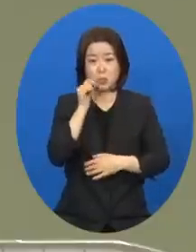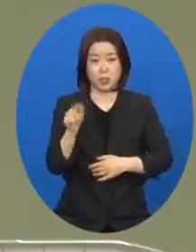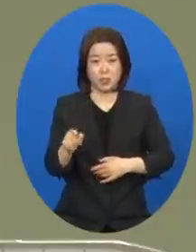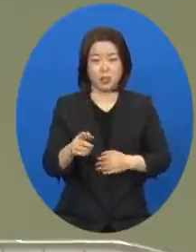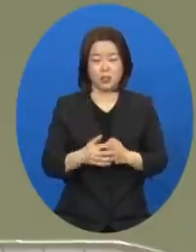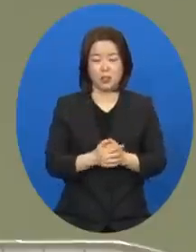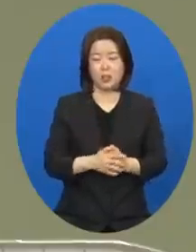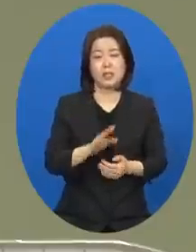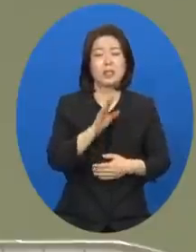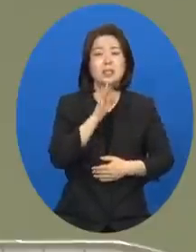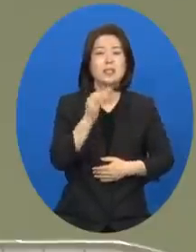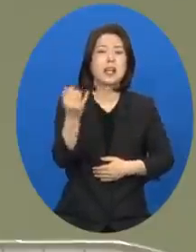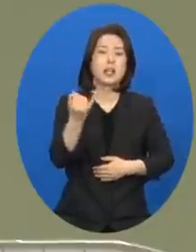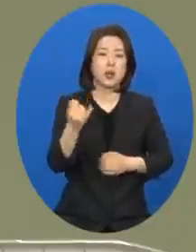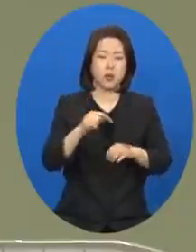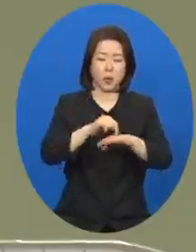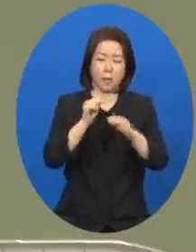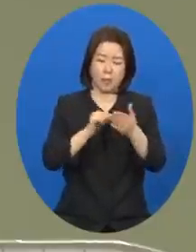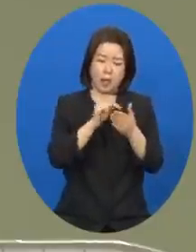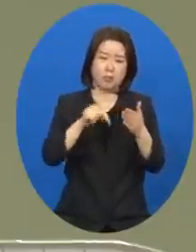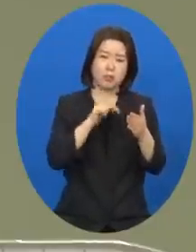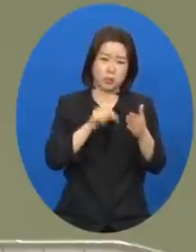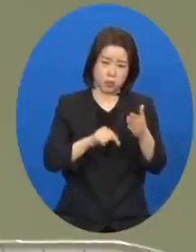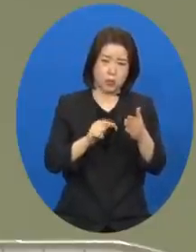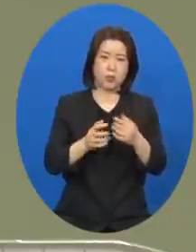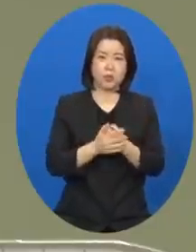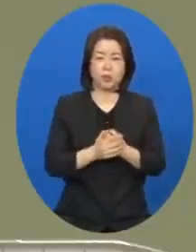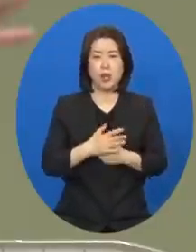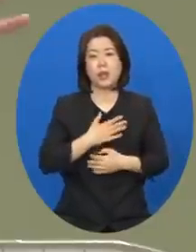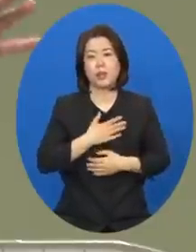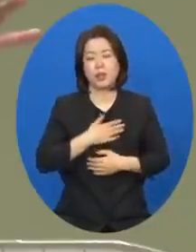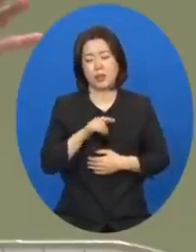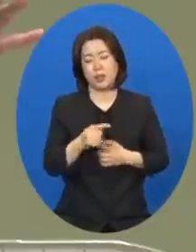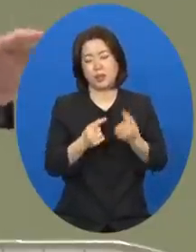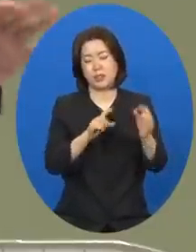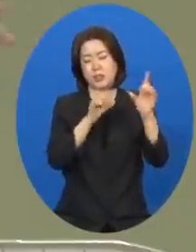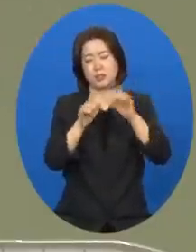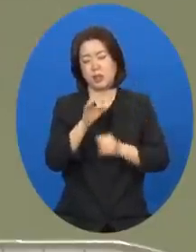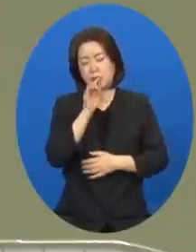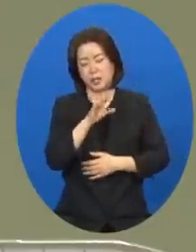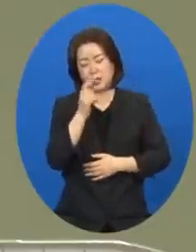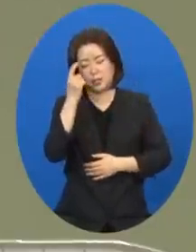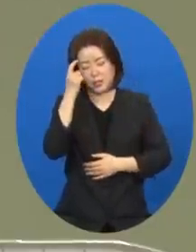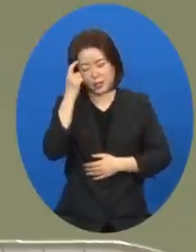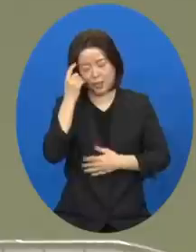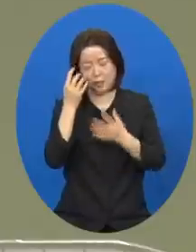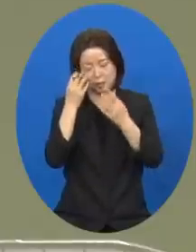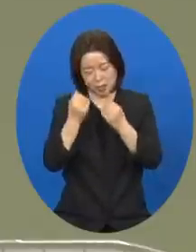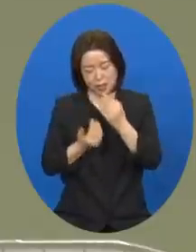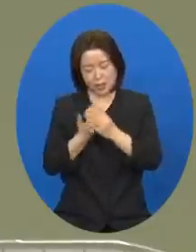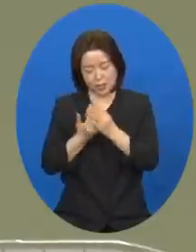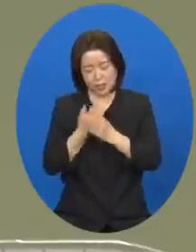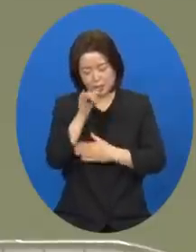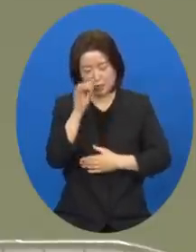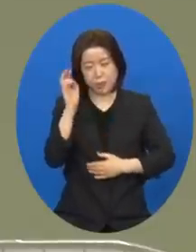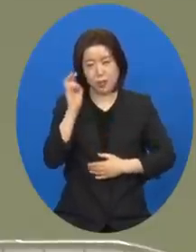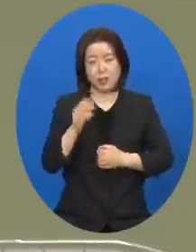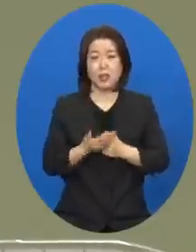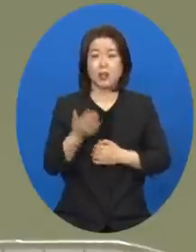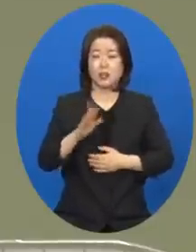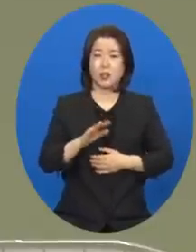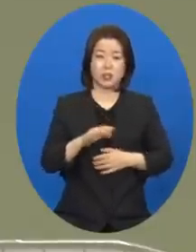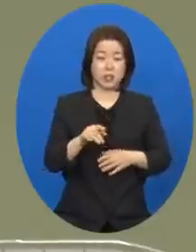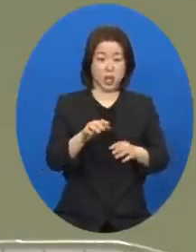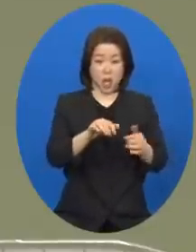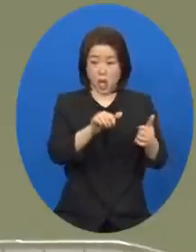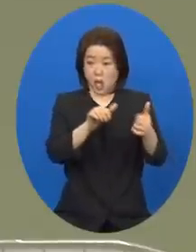실제로 그 여자도 얼마나 마음으로 그동안에 내가 이렇게 살면 안 되지 이런 생각 했겠습니까? 무서우니까 이제